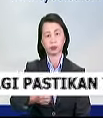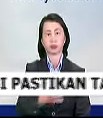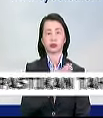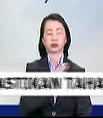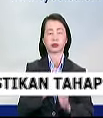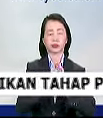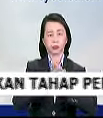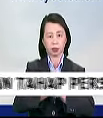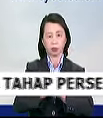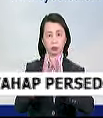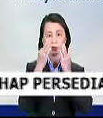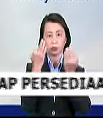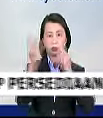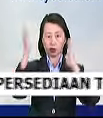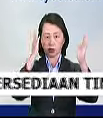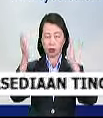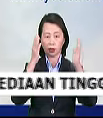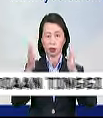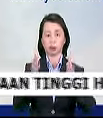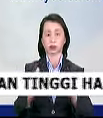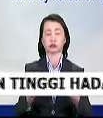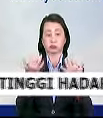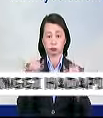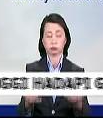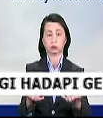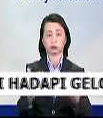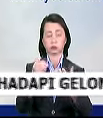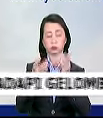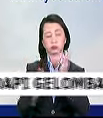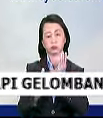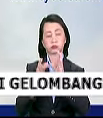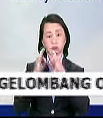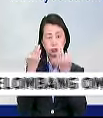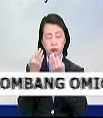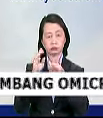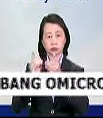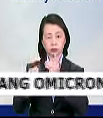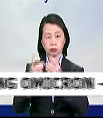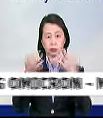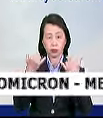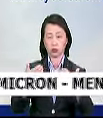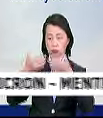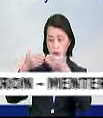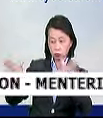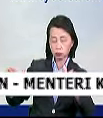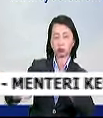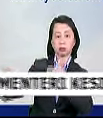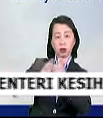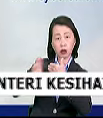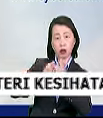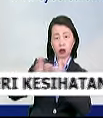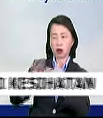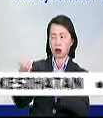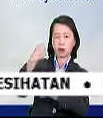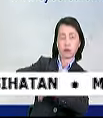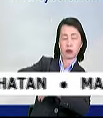Assalamualaikum dan salam keluarga Malaysia. Seiring dengan perkembangan teknologi digital, kita kini terdedah dengan pelbagai